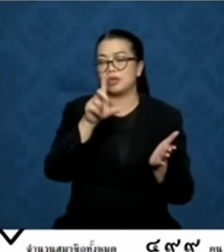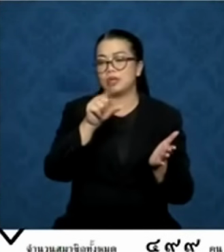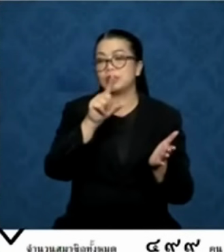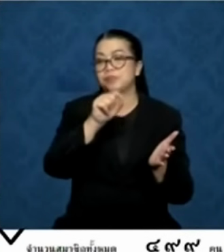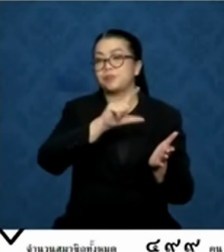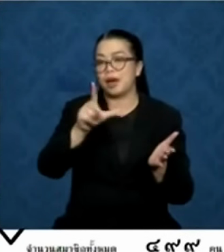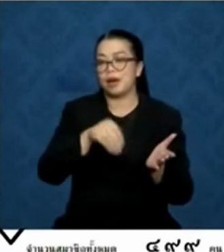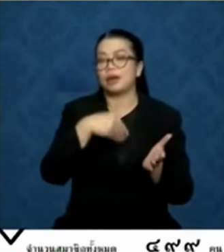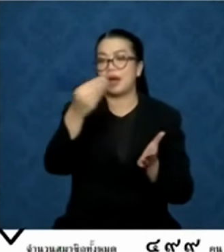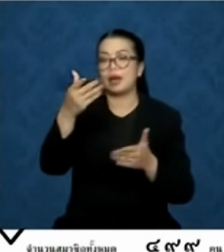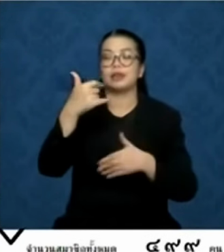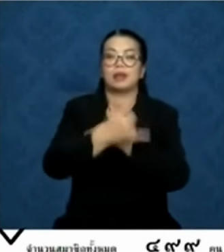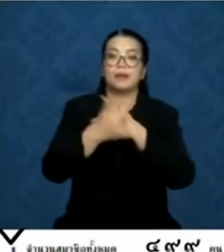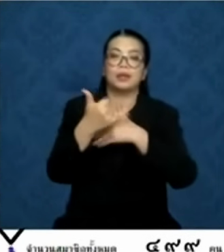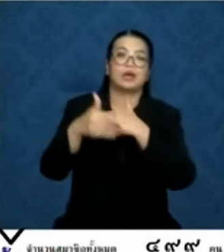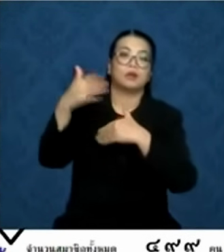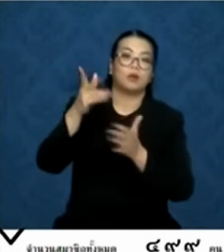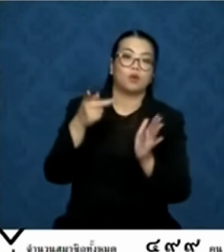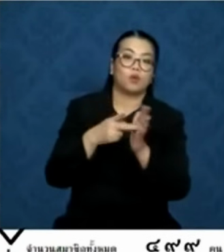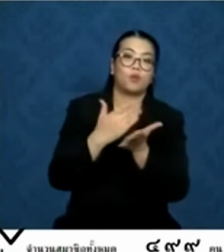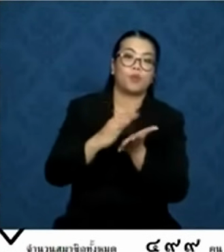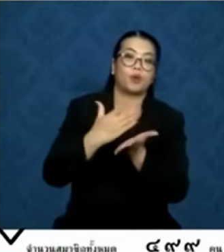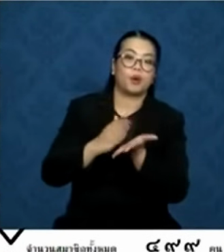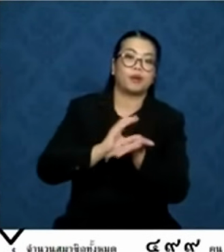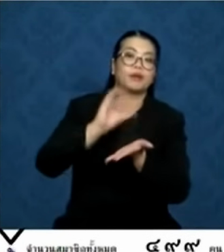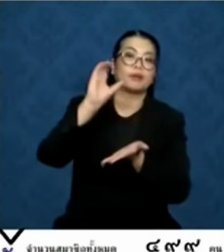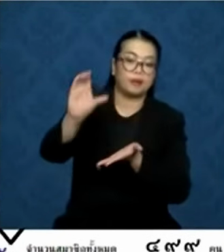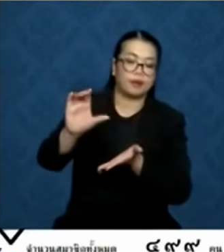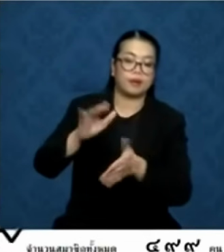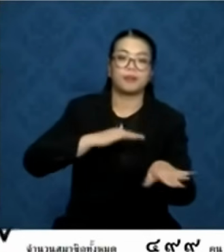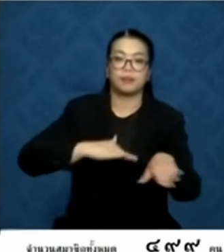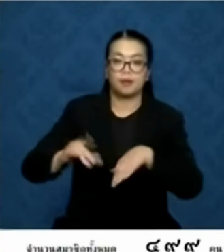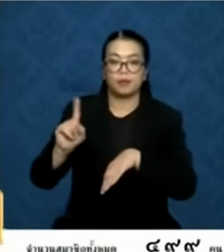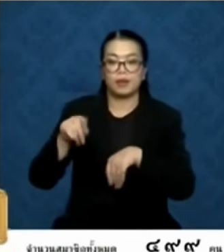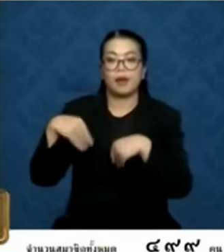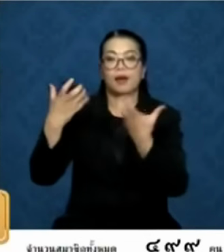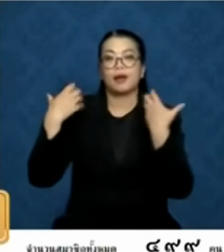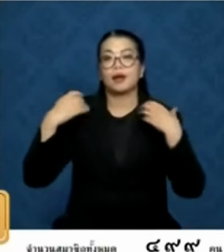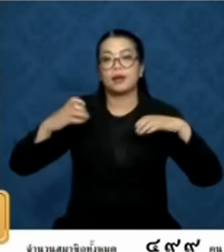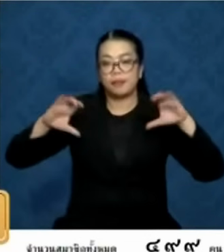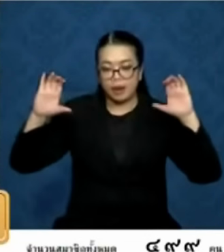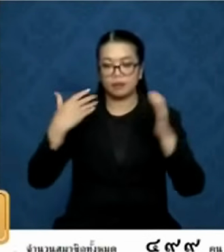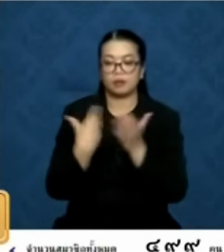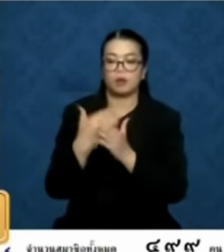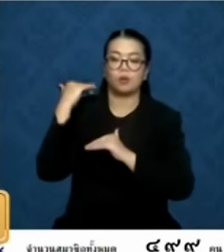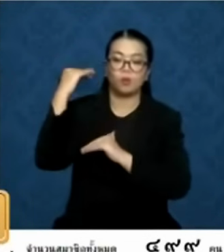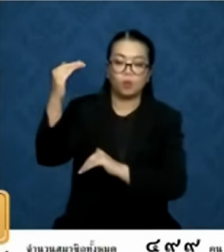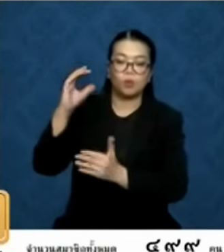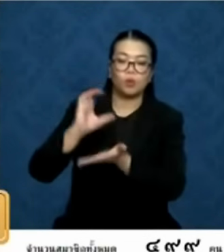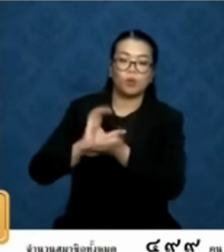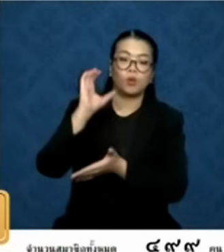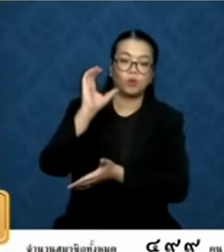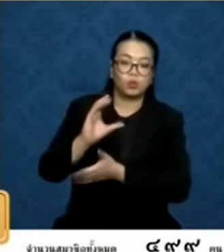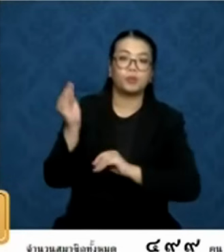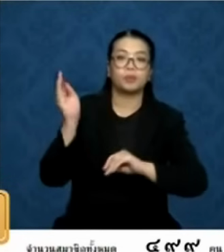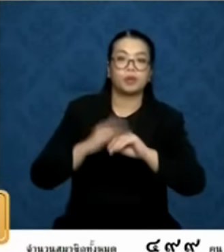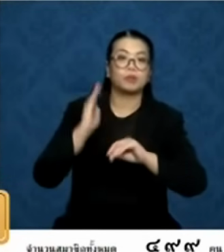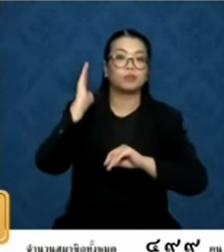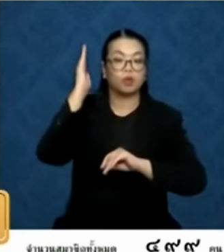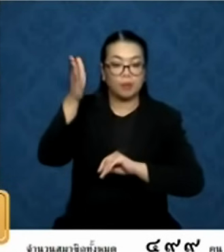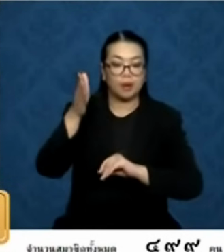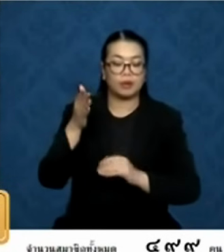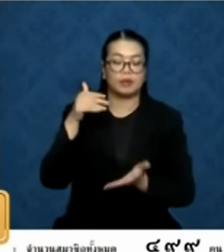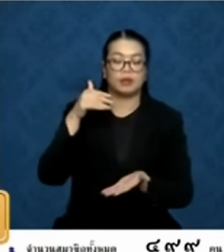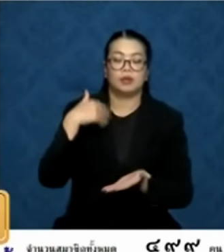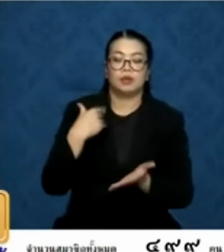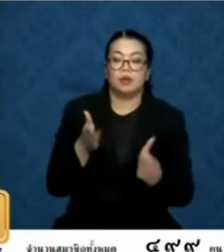118,320 ล้านบาทอีกด้วยซึ่งจะเป็นการเตรียมพร้อมทำให้รัฐบาลมีกรอบในการลงทุนในระยะกลางและระ